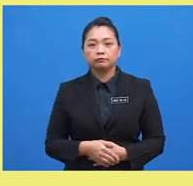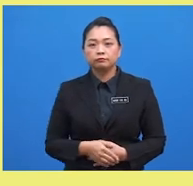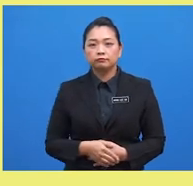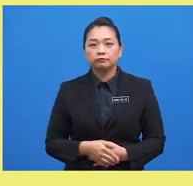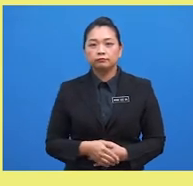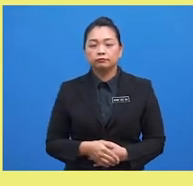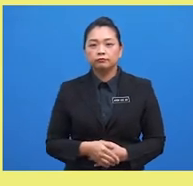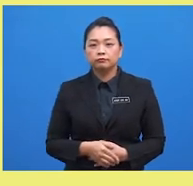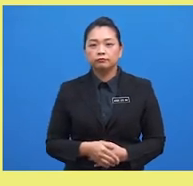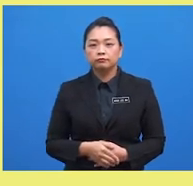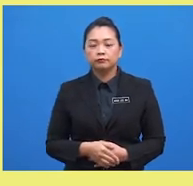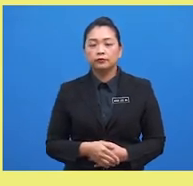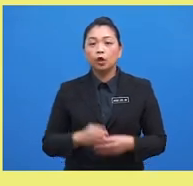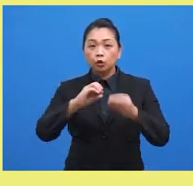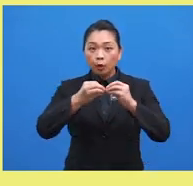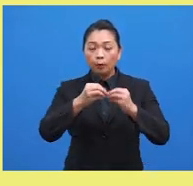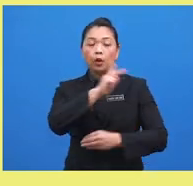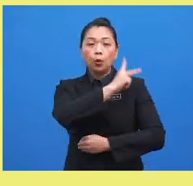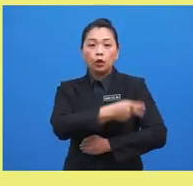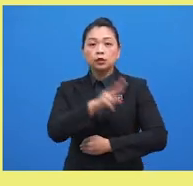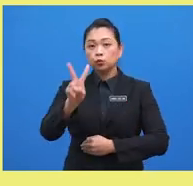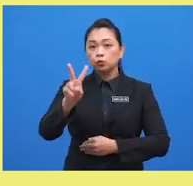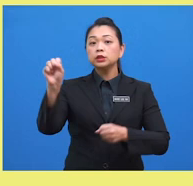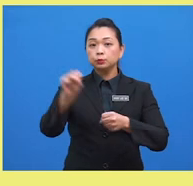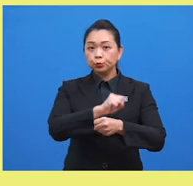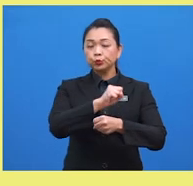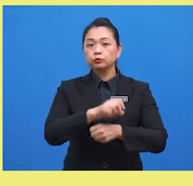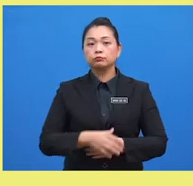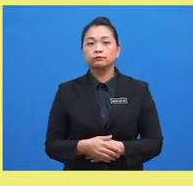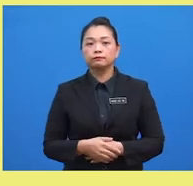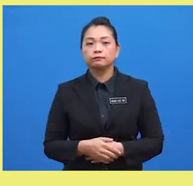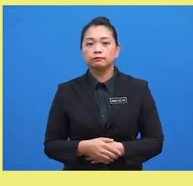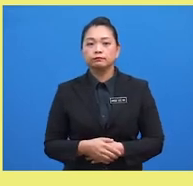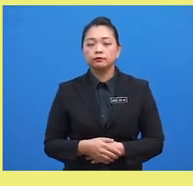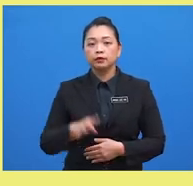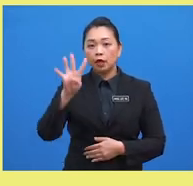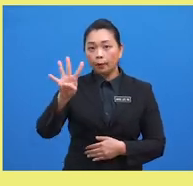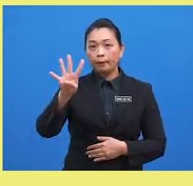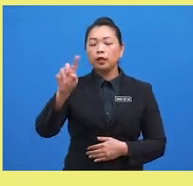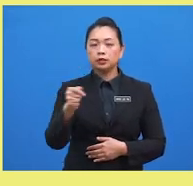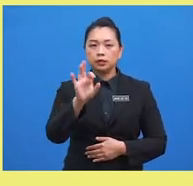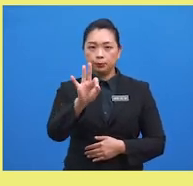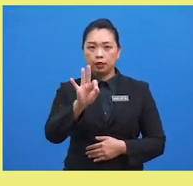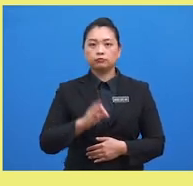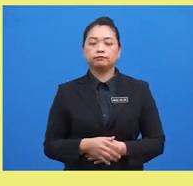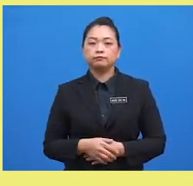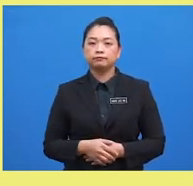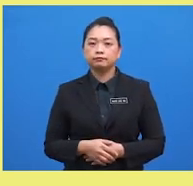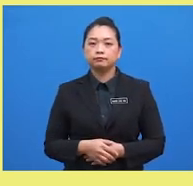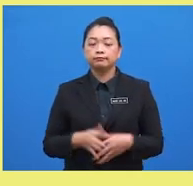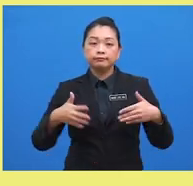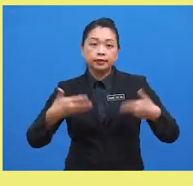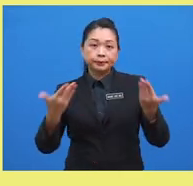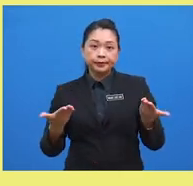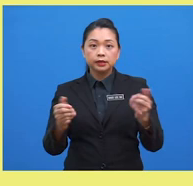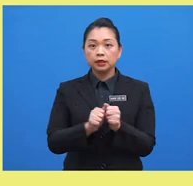Unsur-unsur set P adalah nombor kuasa 2 sempurna, iaitu 4 dan 9. Bagaimana